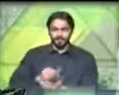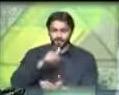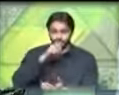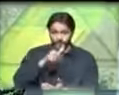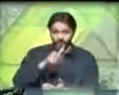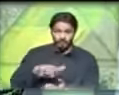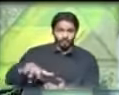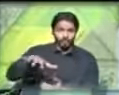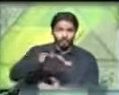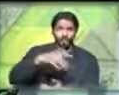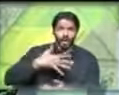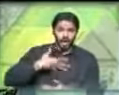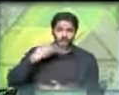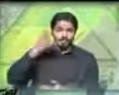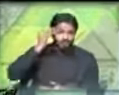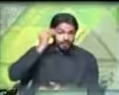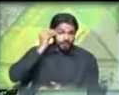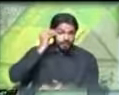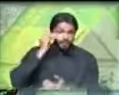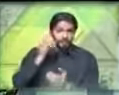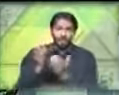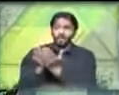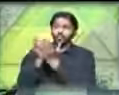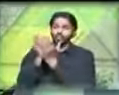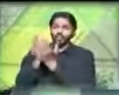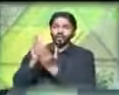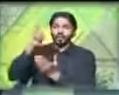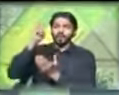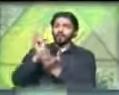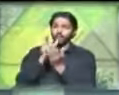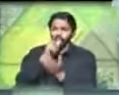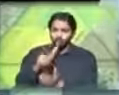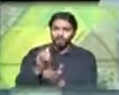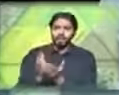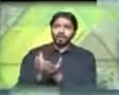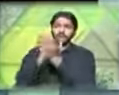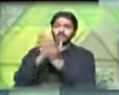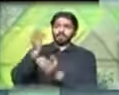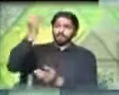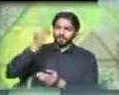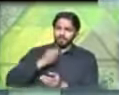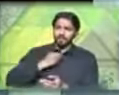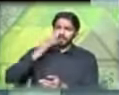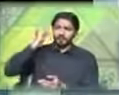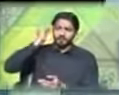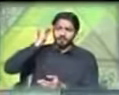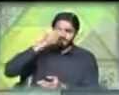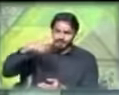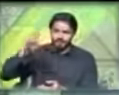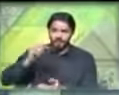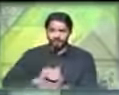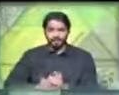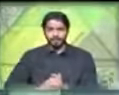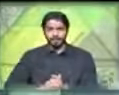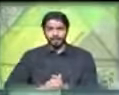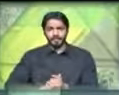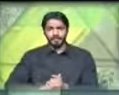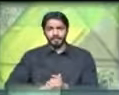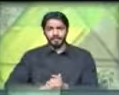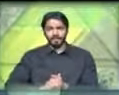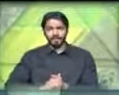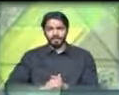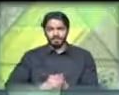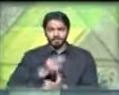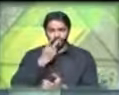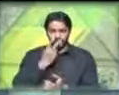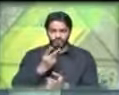وهبة وعطية من الحق سبحانه وتعالى ذي الفضل والمنة والجود والعطاء. اقرأ معي قوله